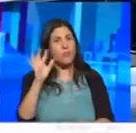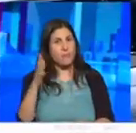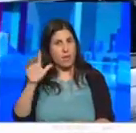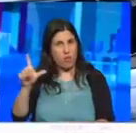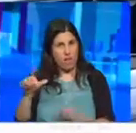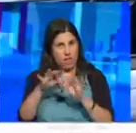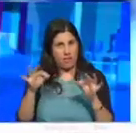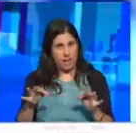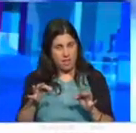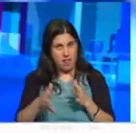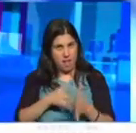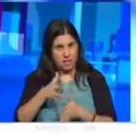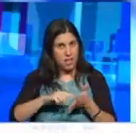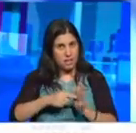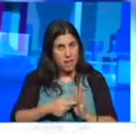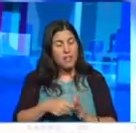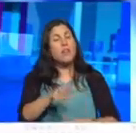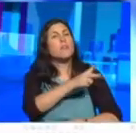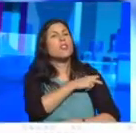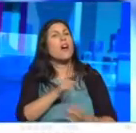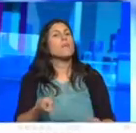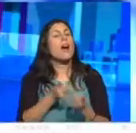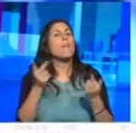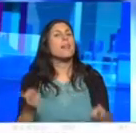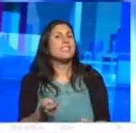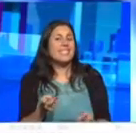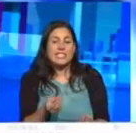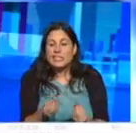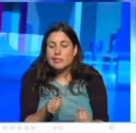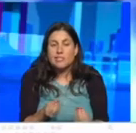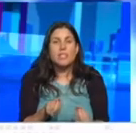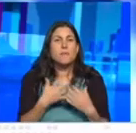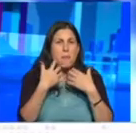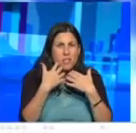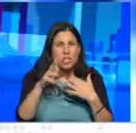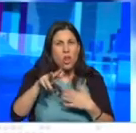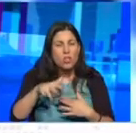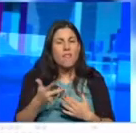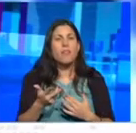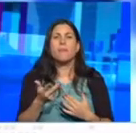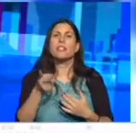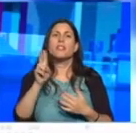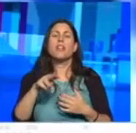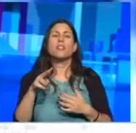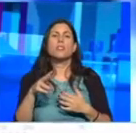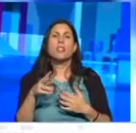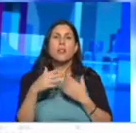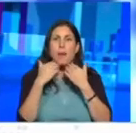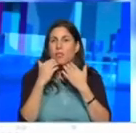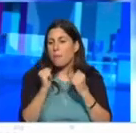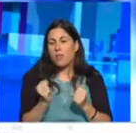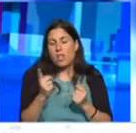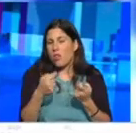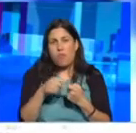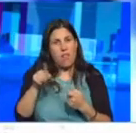להגיד לך, ובעצם הוא התכוון, המשטרה מחפשת תמורה בכל הפרשיות, אגב אין פרשיית 3,000, יש פרשייה פתחונית, היא לא קשורה